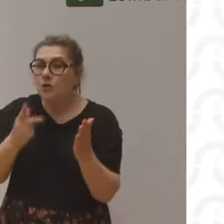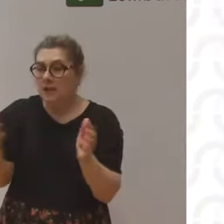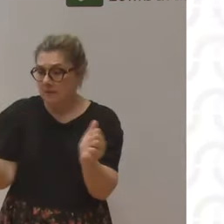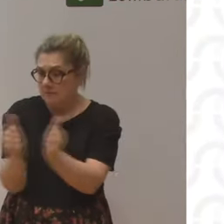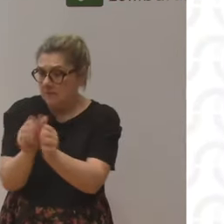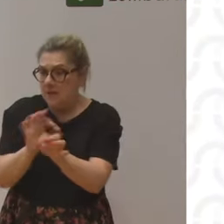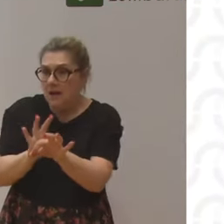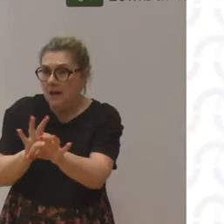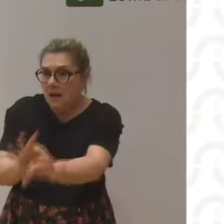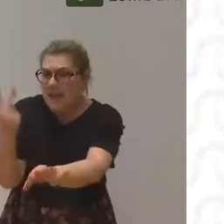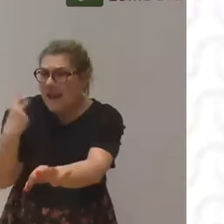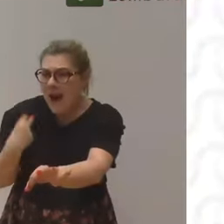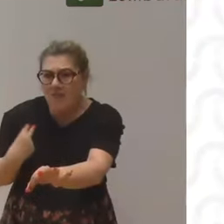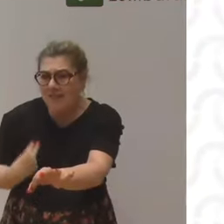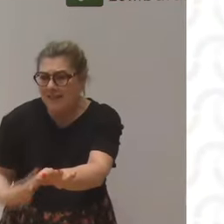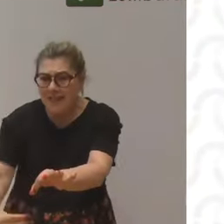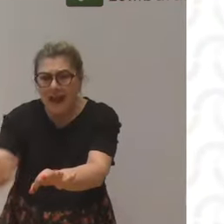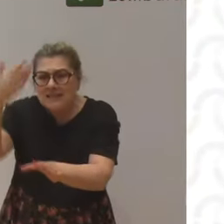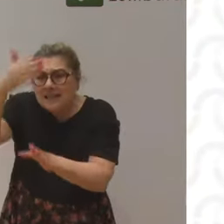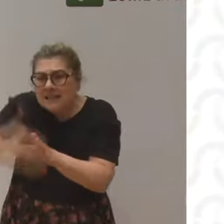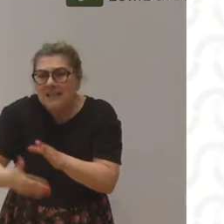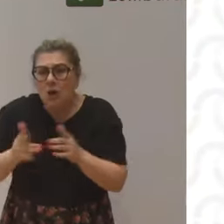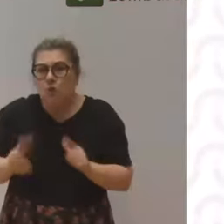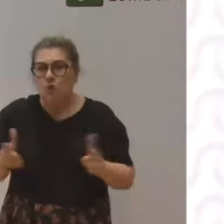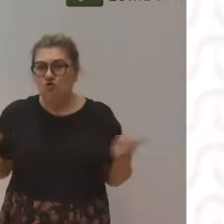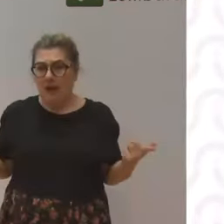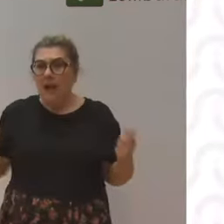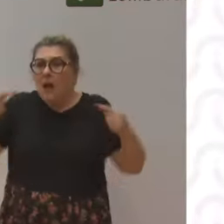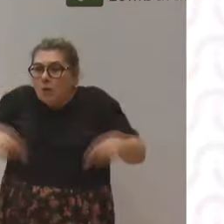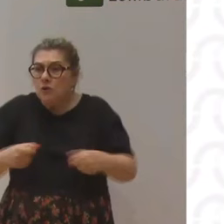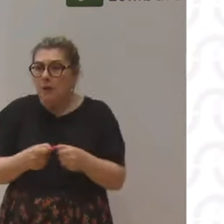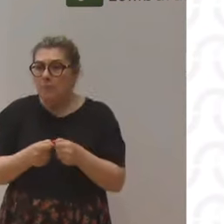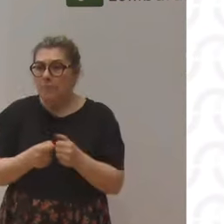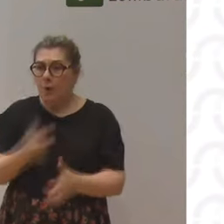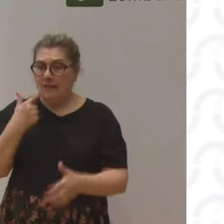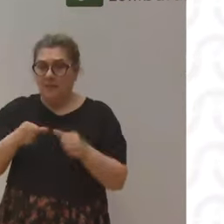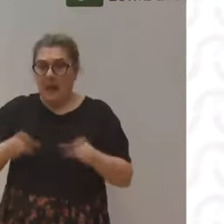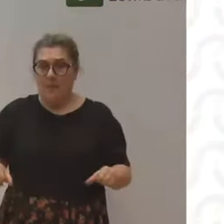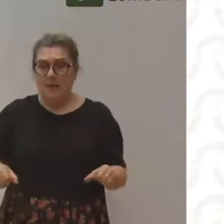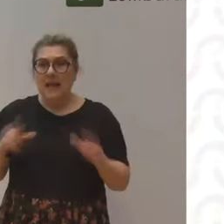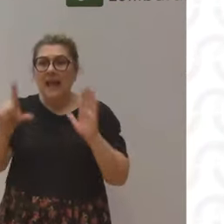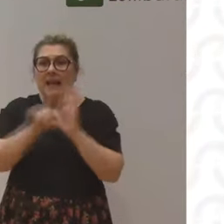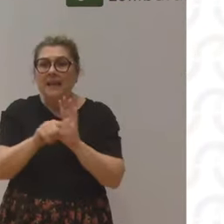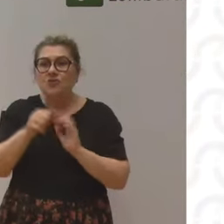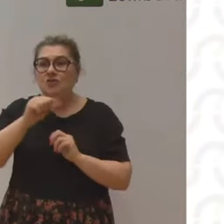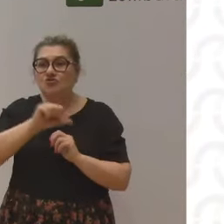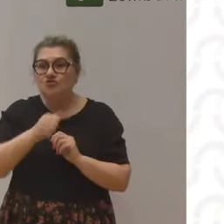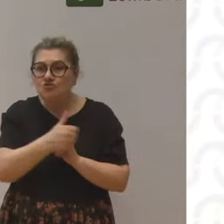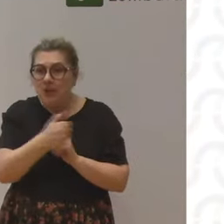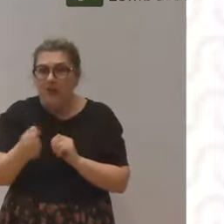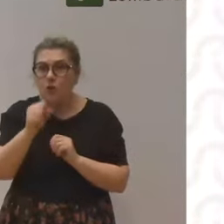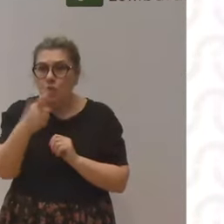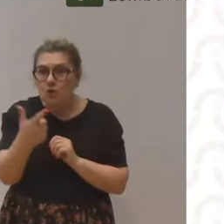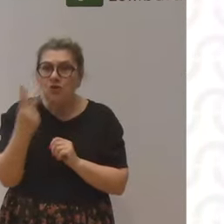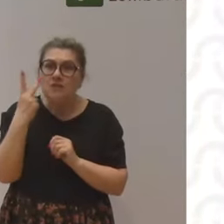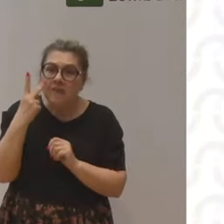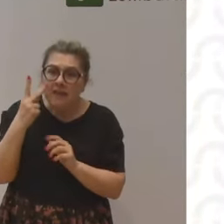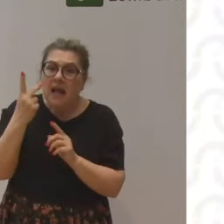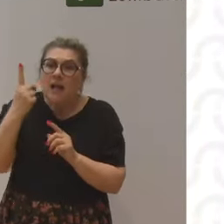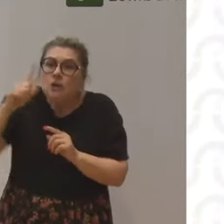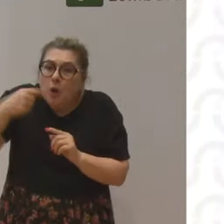tutto l'arco della vita e non ha una scadenza. Quindi questo è un tema fondamentale. Quindi una legge 112 che si occupa del dopo di